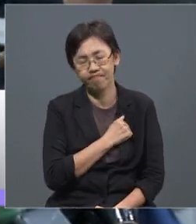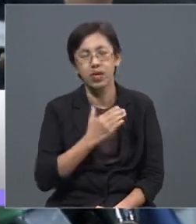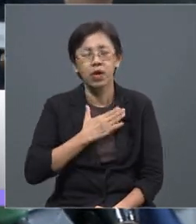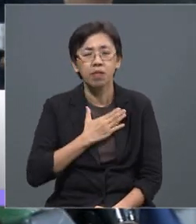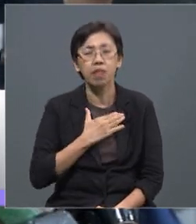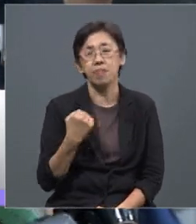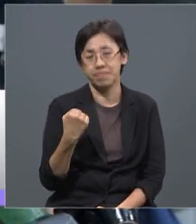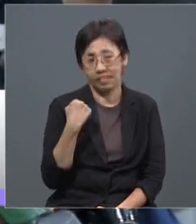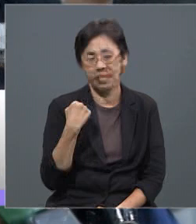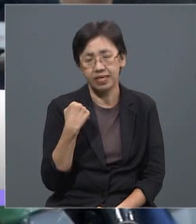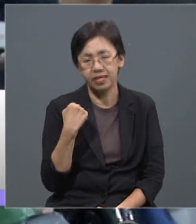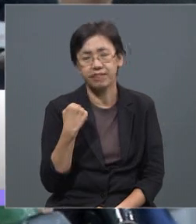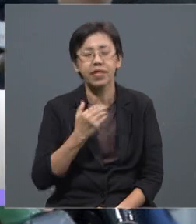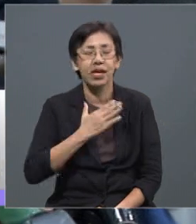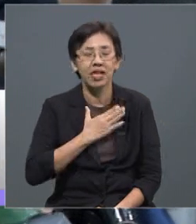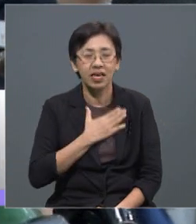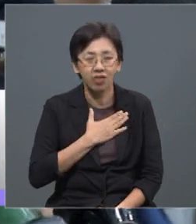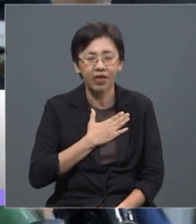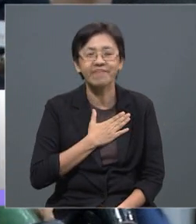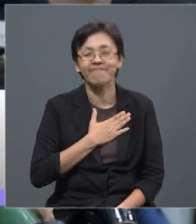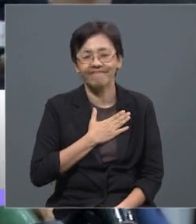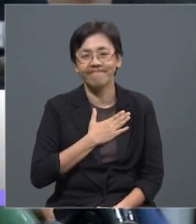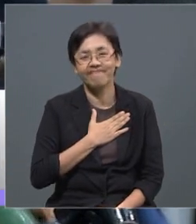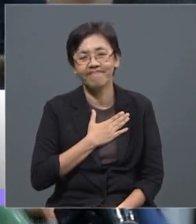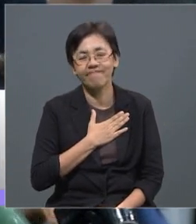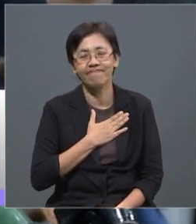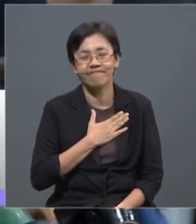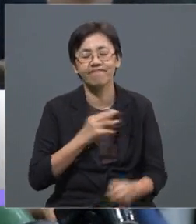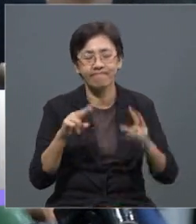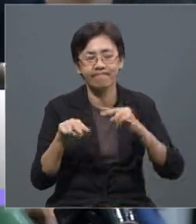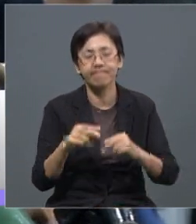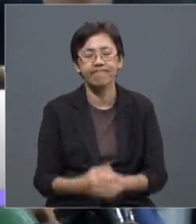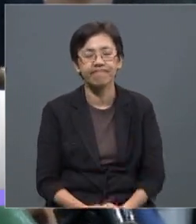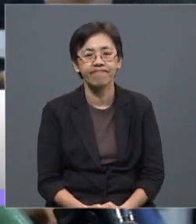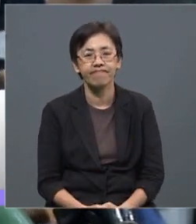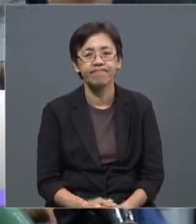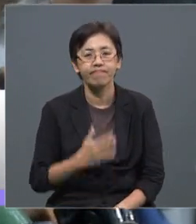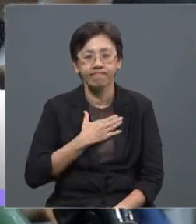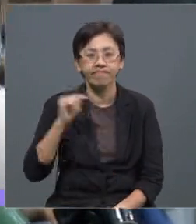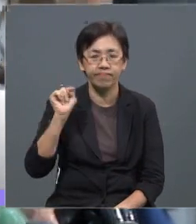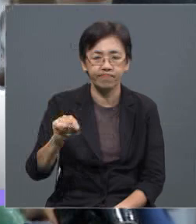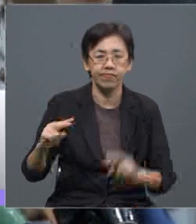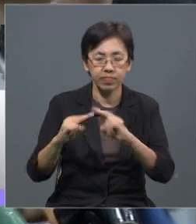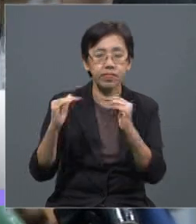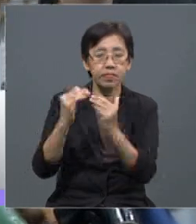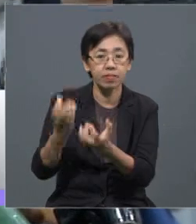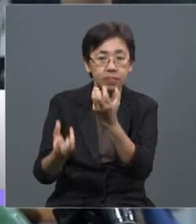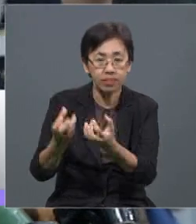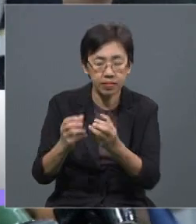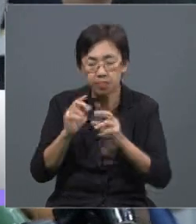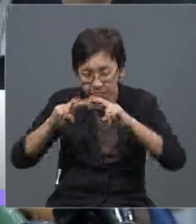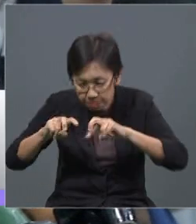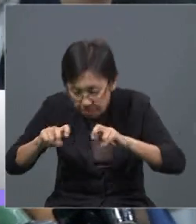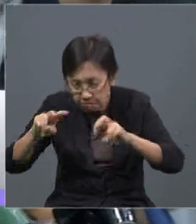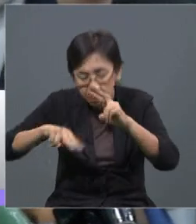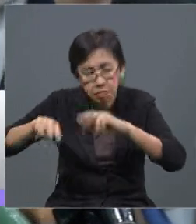ครับว่าทางเราแจ้งความเป็นธรรมนะครับแล้วก็ให้ผมสั่งการให้กระทรวงยุติธรรมได้มีการสืบสวนแล้วก็